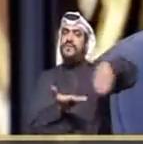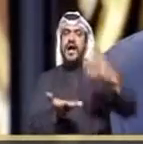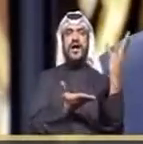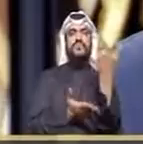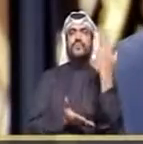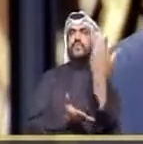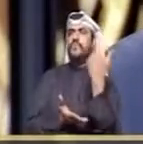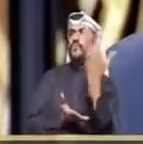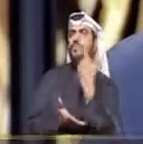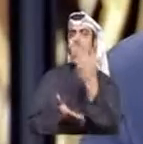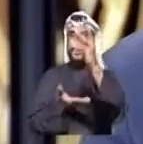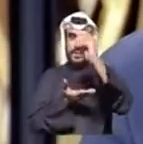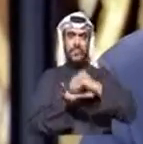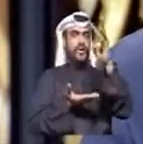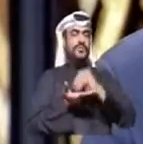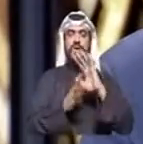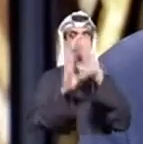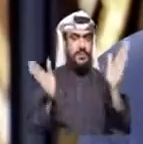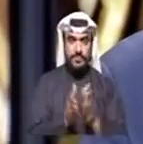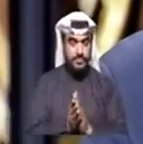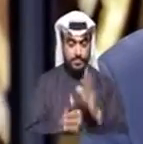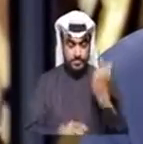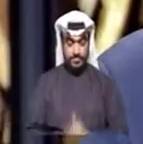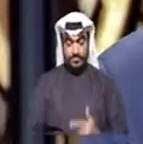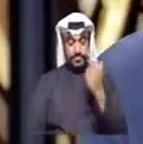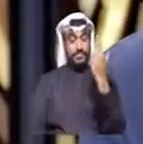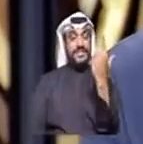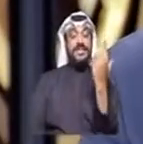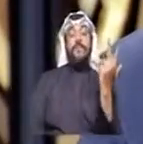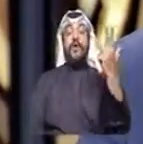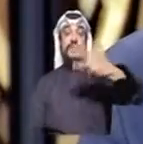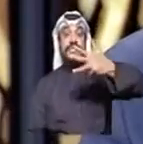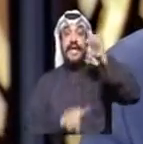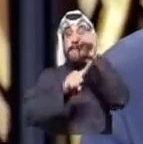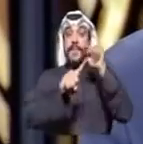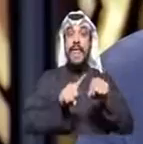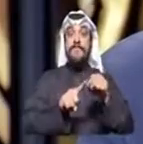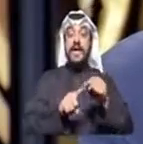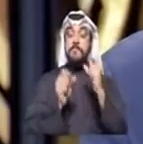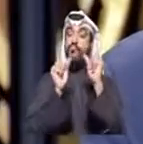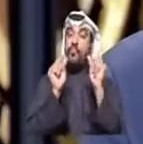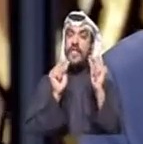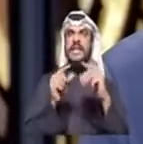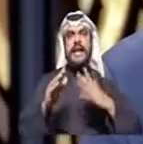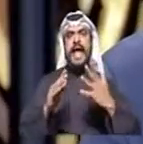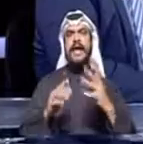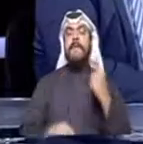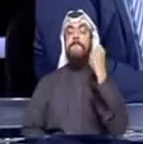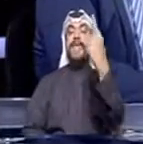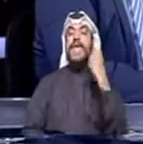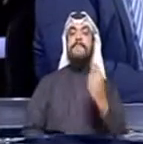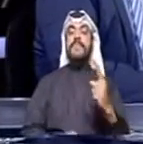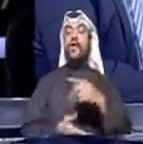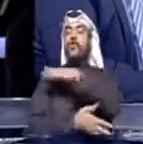بالموارد والتعهدات التي قامت بها الدول بنسبة فوق 97%. وهذا أيضا